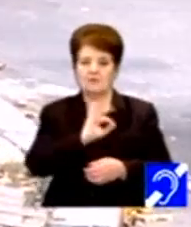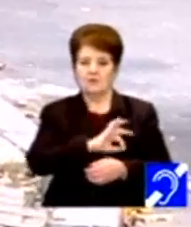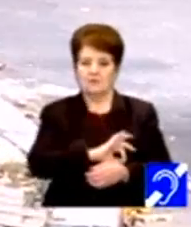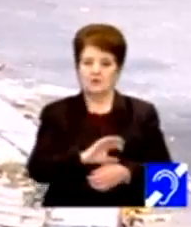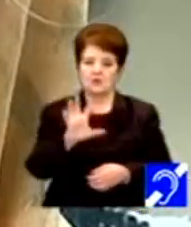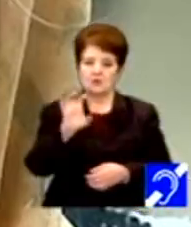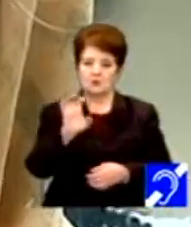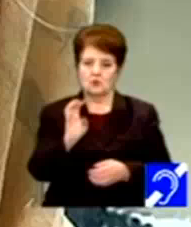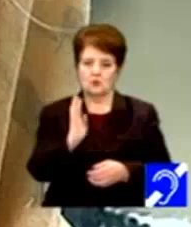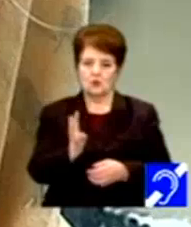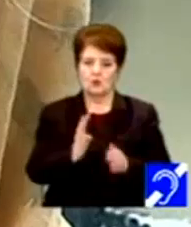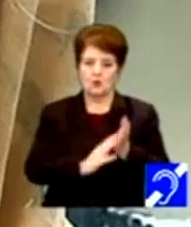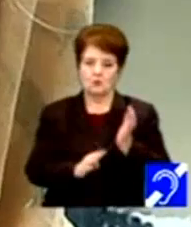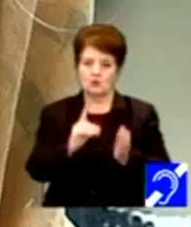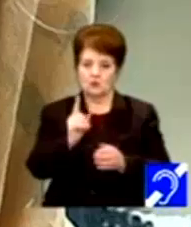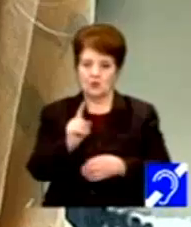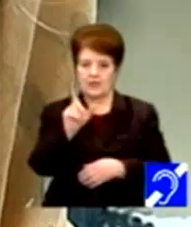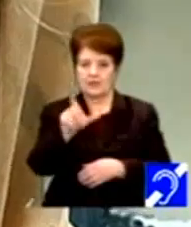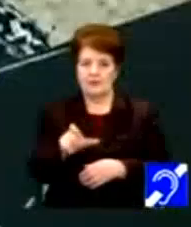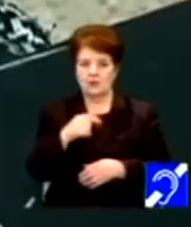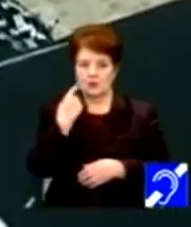circa 591 de mii de persoane.